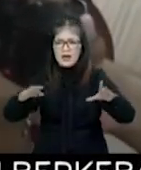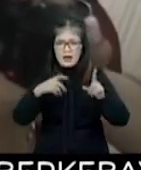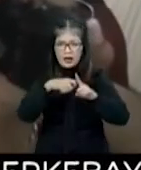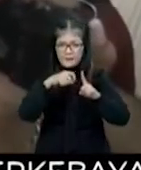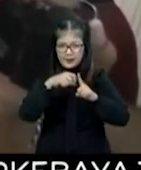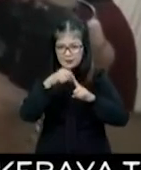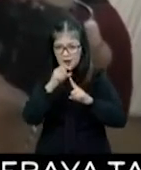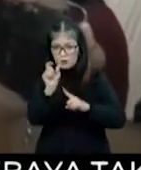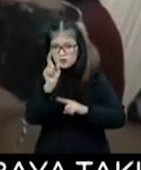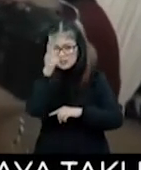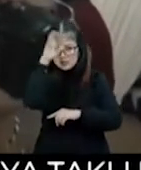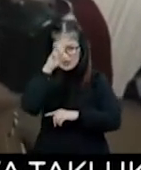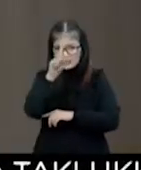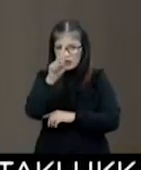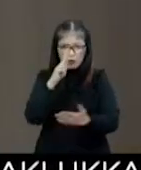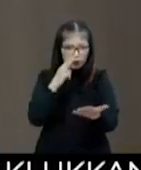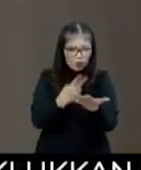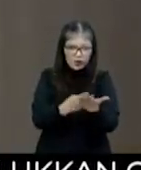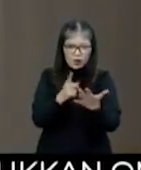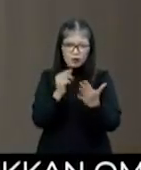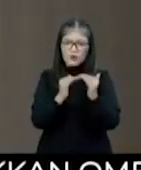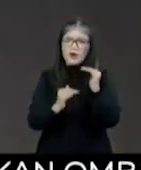lagi untuk menaikkan kasus ini ke persidangan.